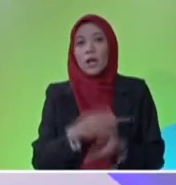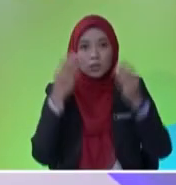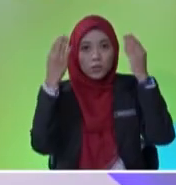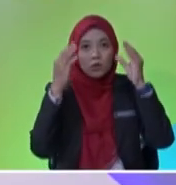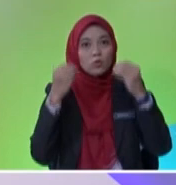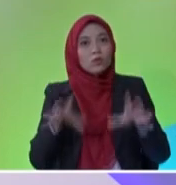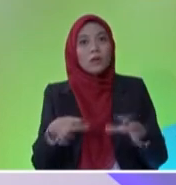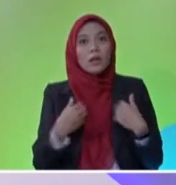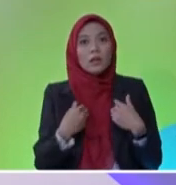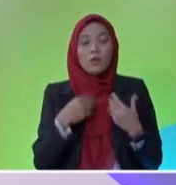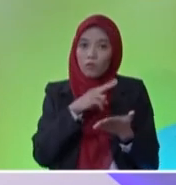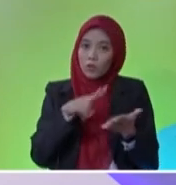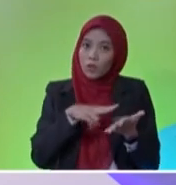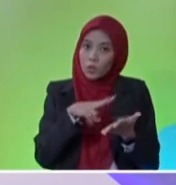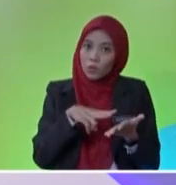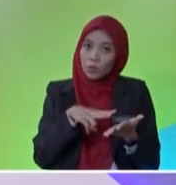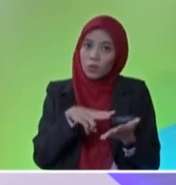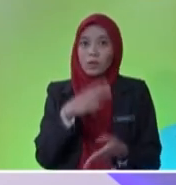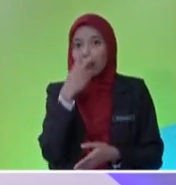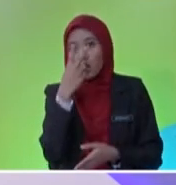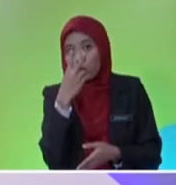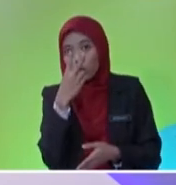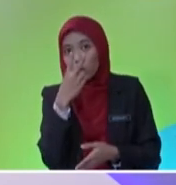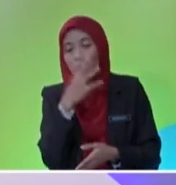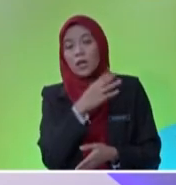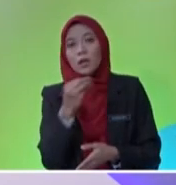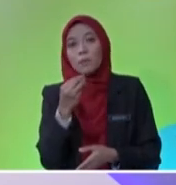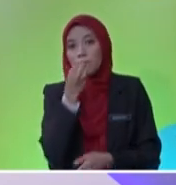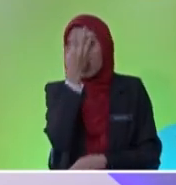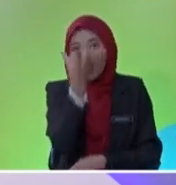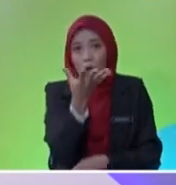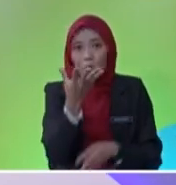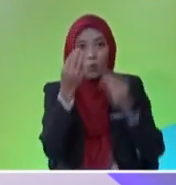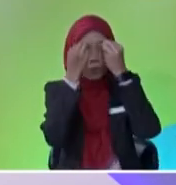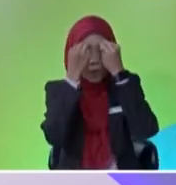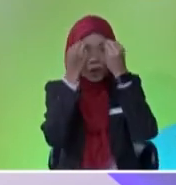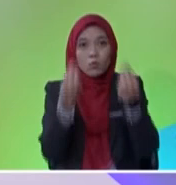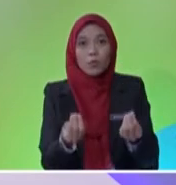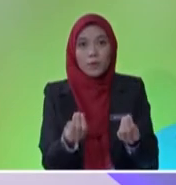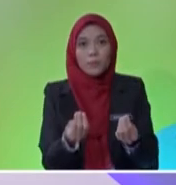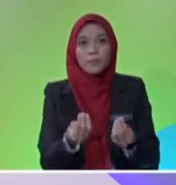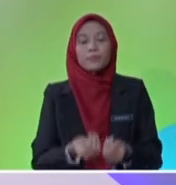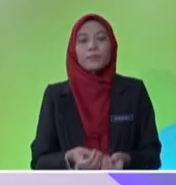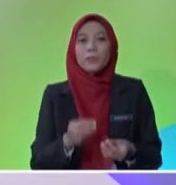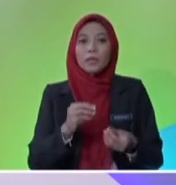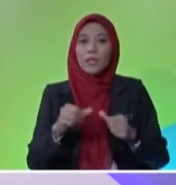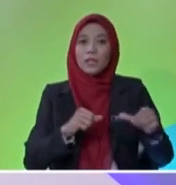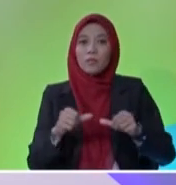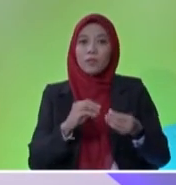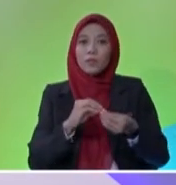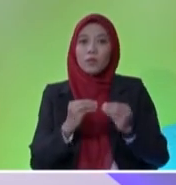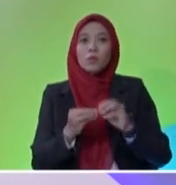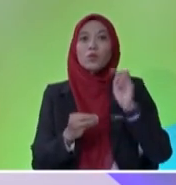udah sedekah video jadi murid perlu tuntut dan luka maklumat berdasarkan video yang dituntut tadi isi terusnya at yang kedua bilang